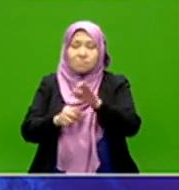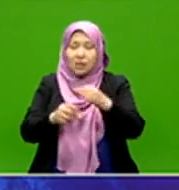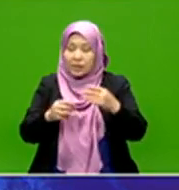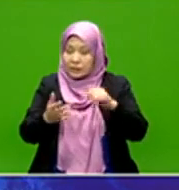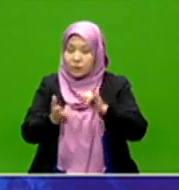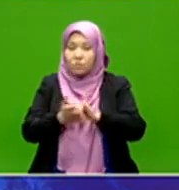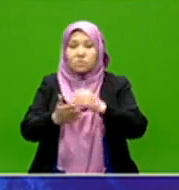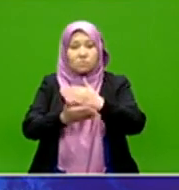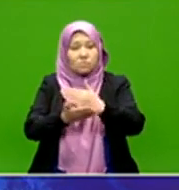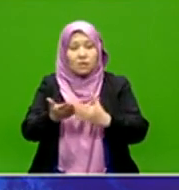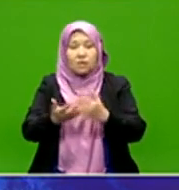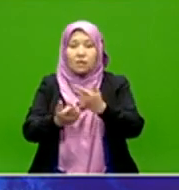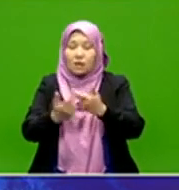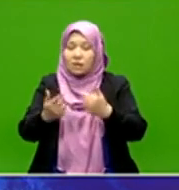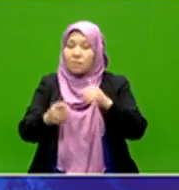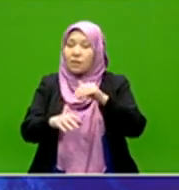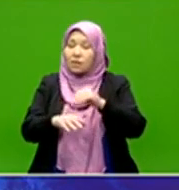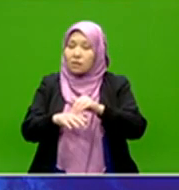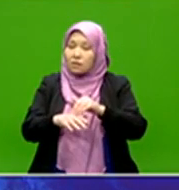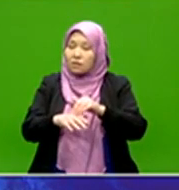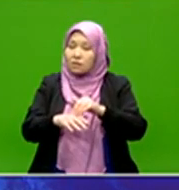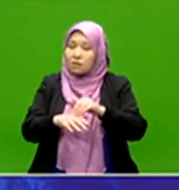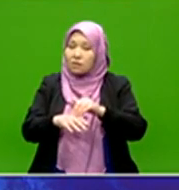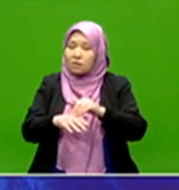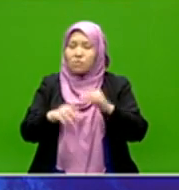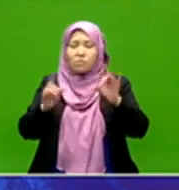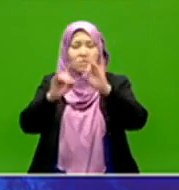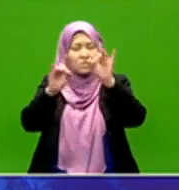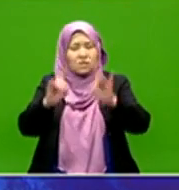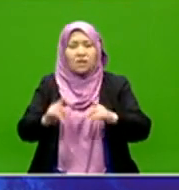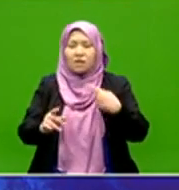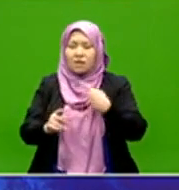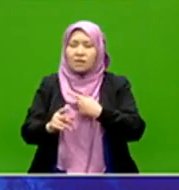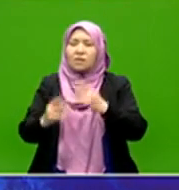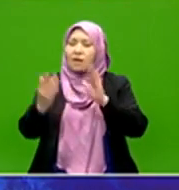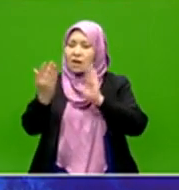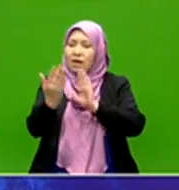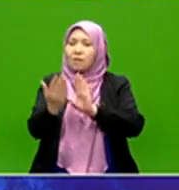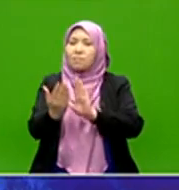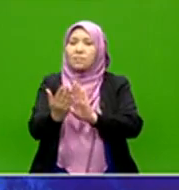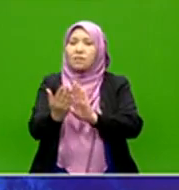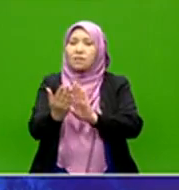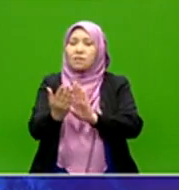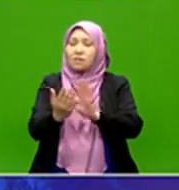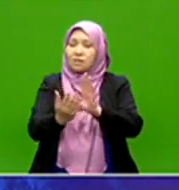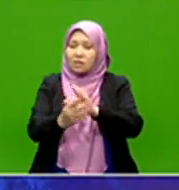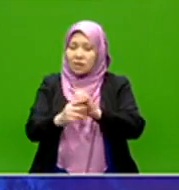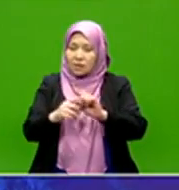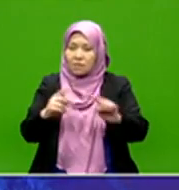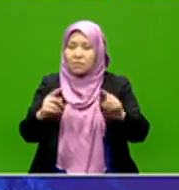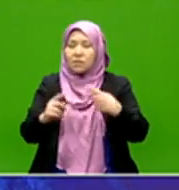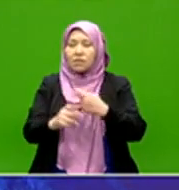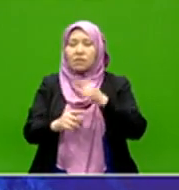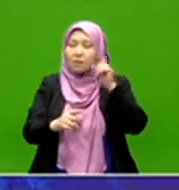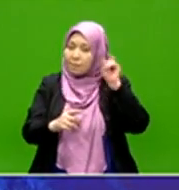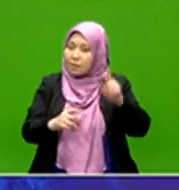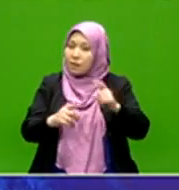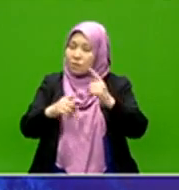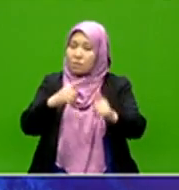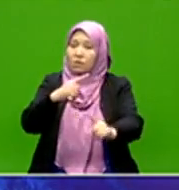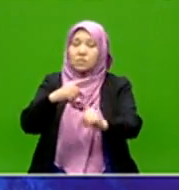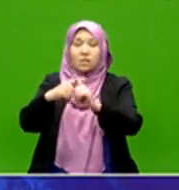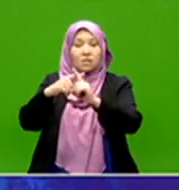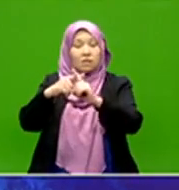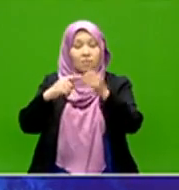daripada pengorbanan dan juga ujian yang perlu kita hadapi. Tapi kita perlu positif. Kerana apa?